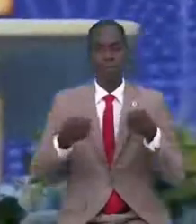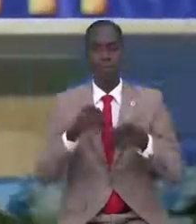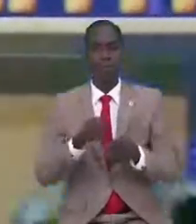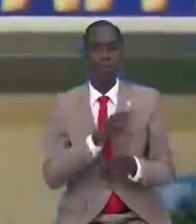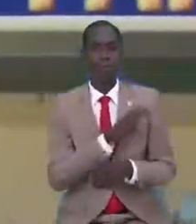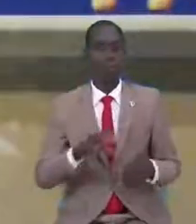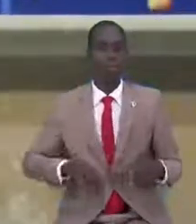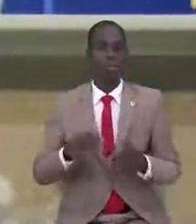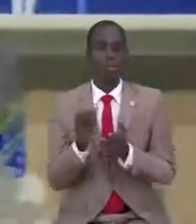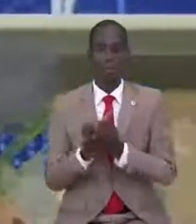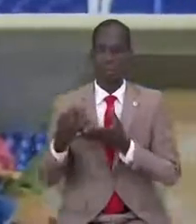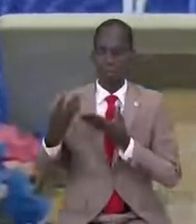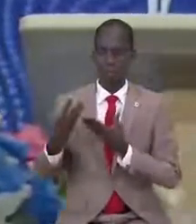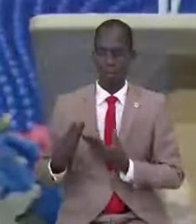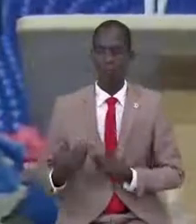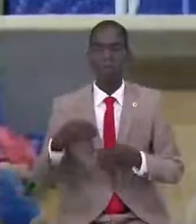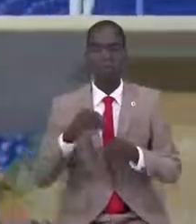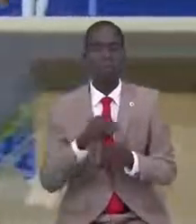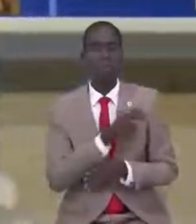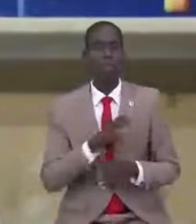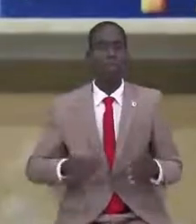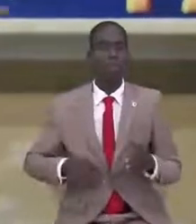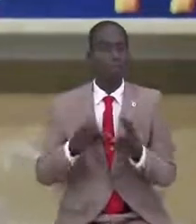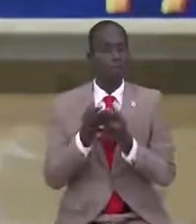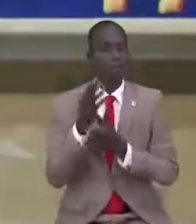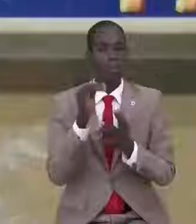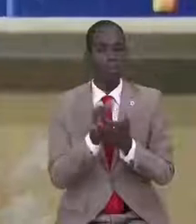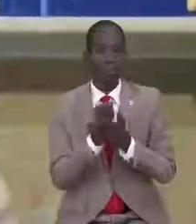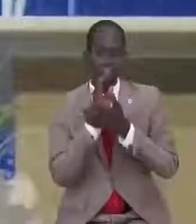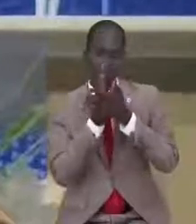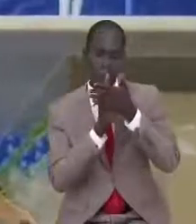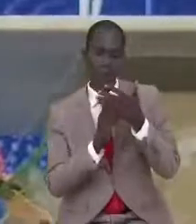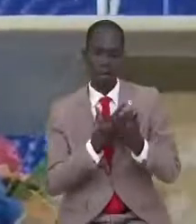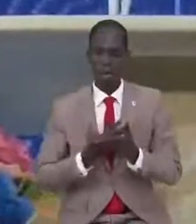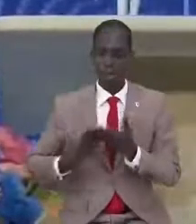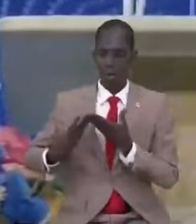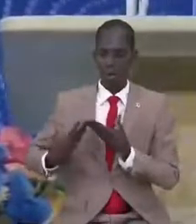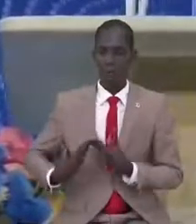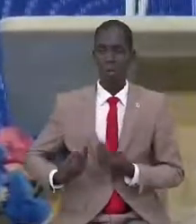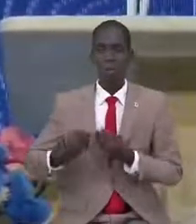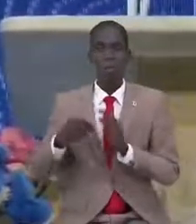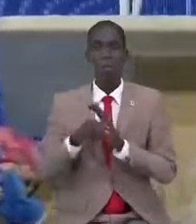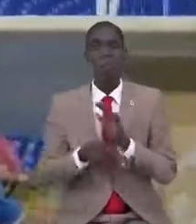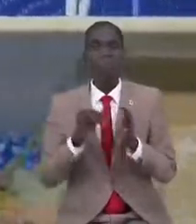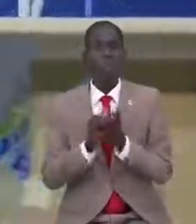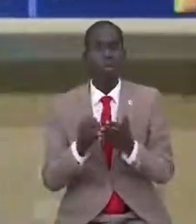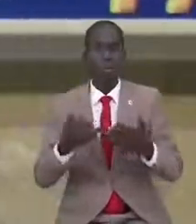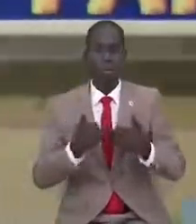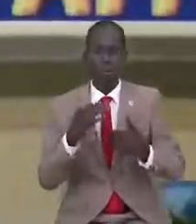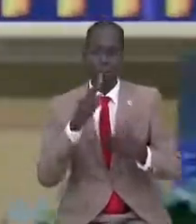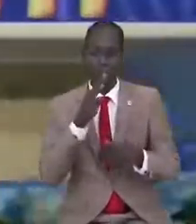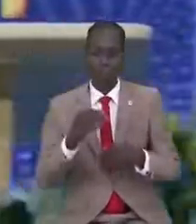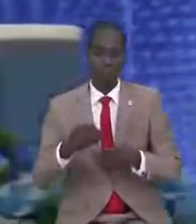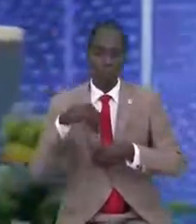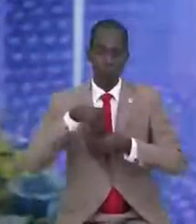Christ, cette douceur en Christ, au travers de cette douceur, de cette humilité qu'il a implantée